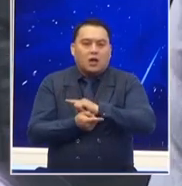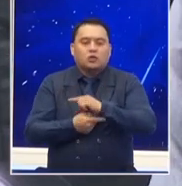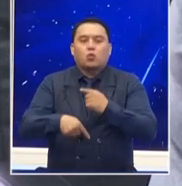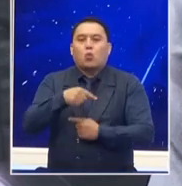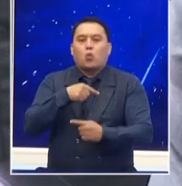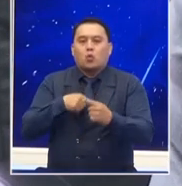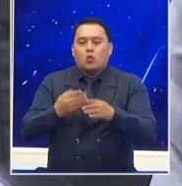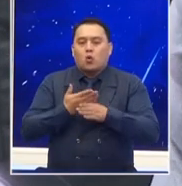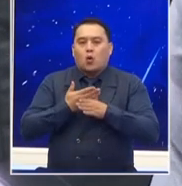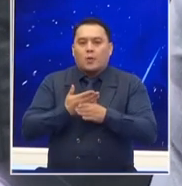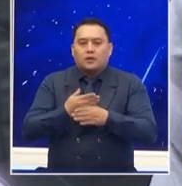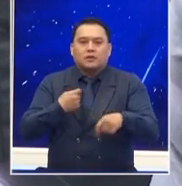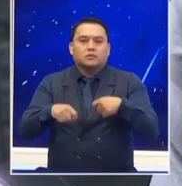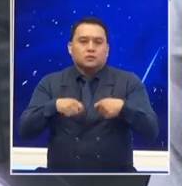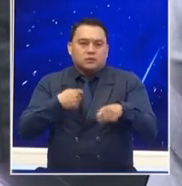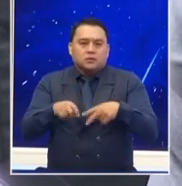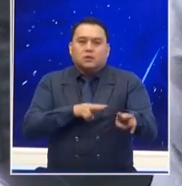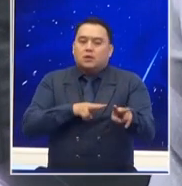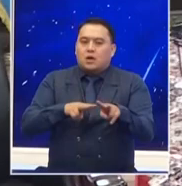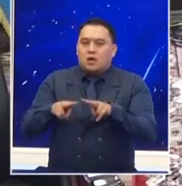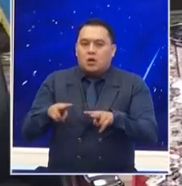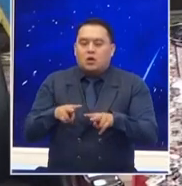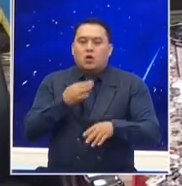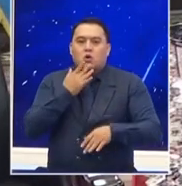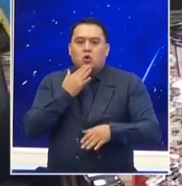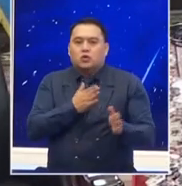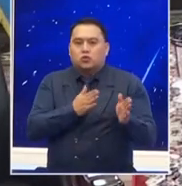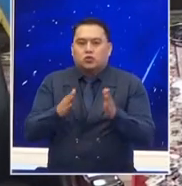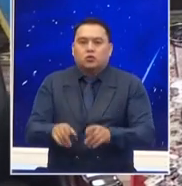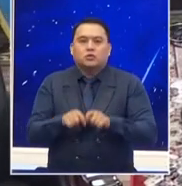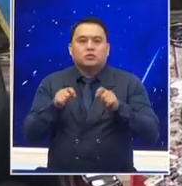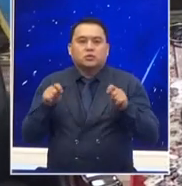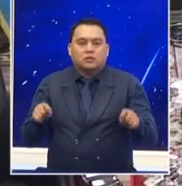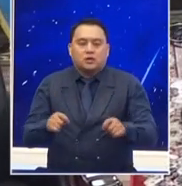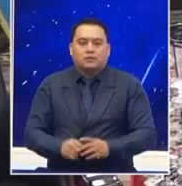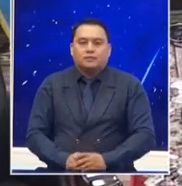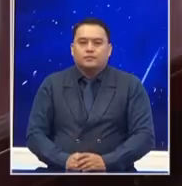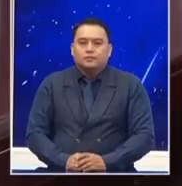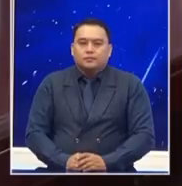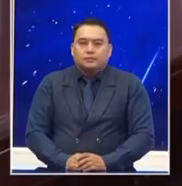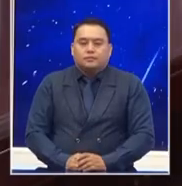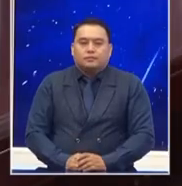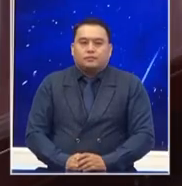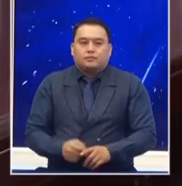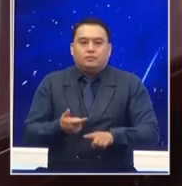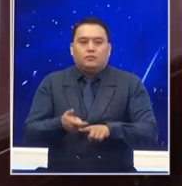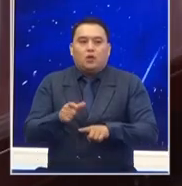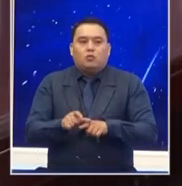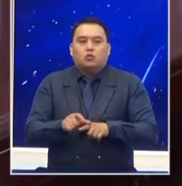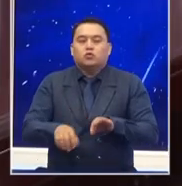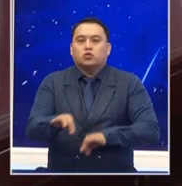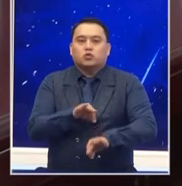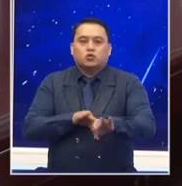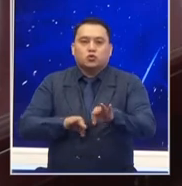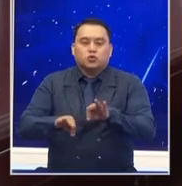азайтуға көмектесетін тауарларды қадағалаудың ұлттық жүйесін құру кезеңдерінің бірі болады. Бұл жобаның тиімділігі